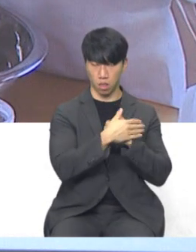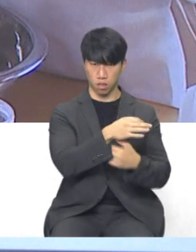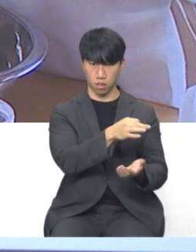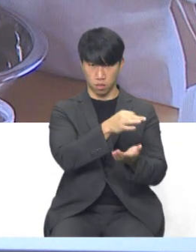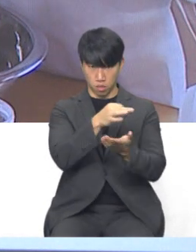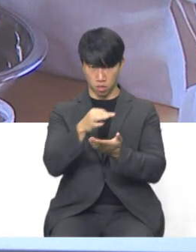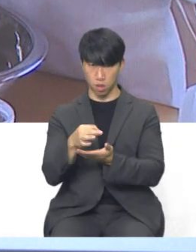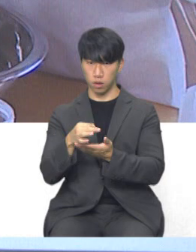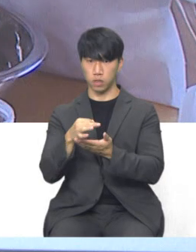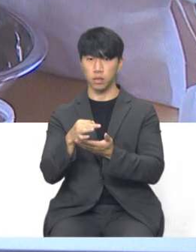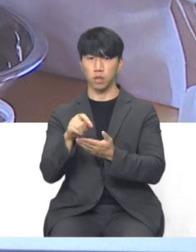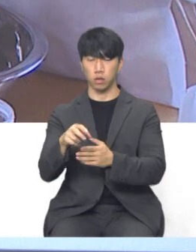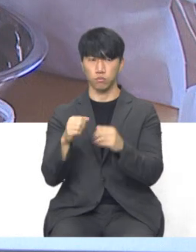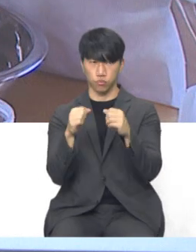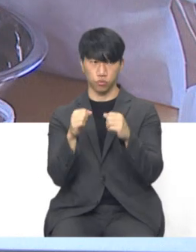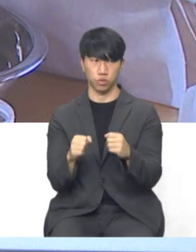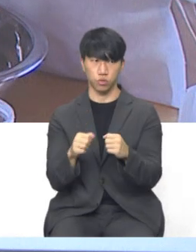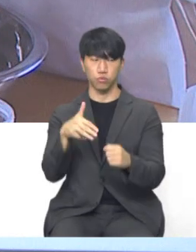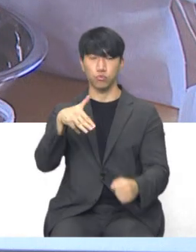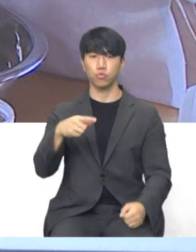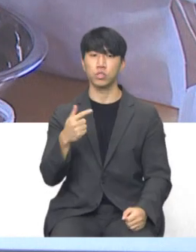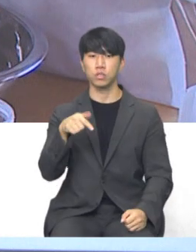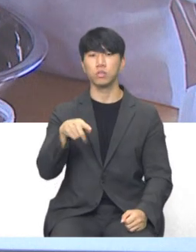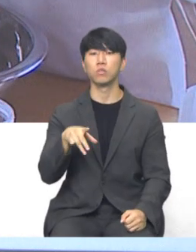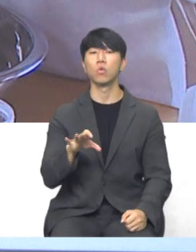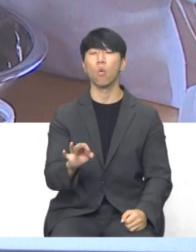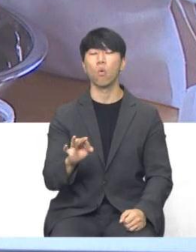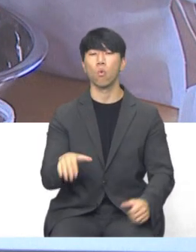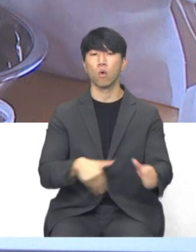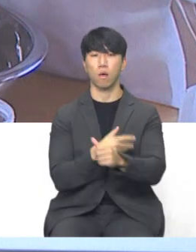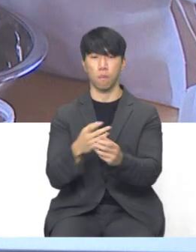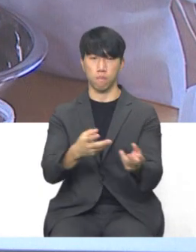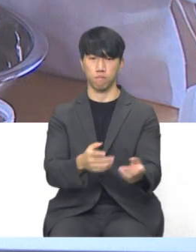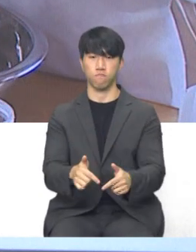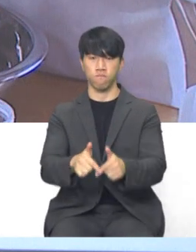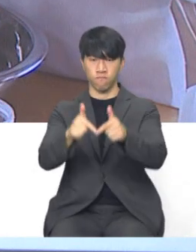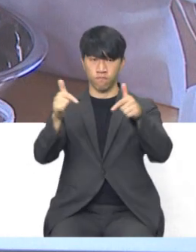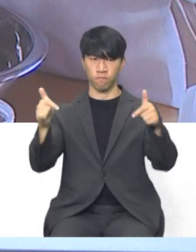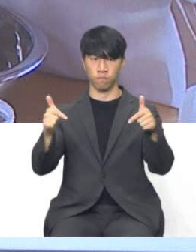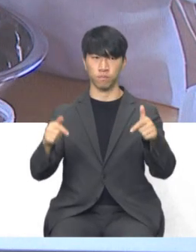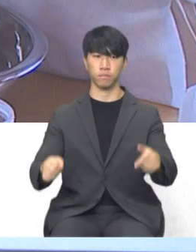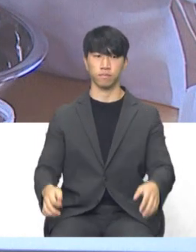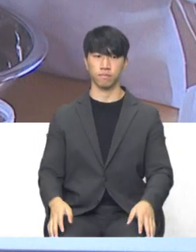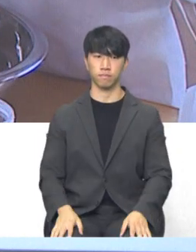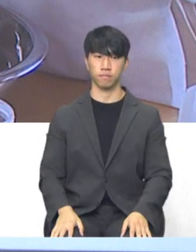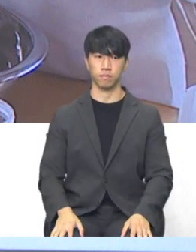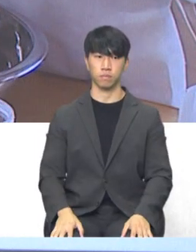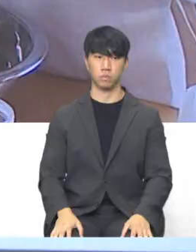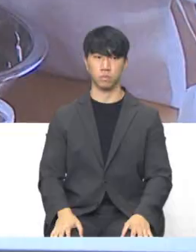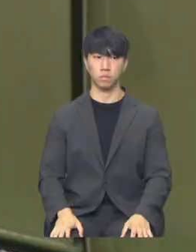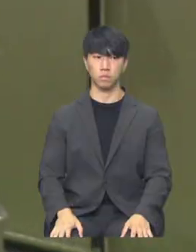정착하는 이른바 취농 사례가 늘고 있다고 합니다. 먼저 딜라이브 권석화 기자의 보도입니다.